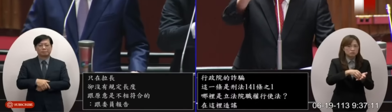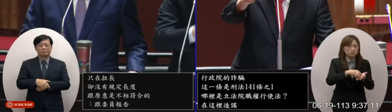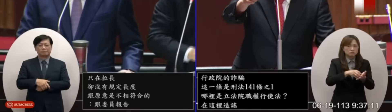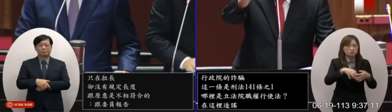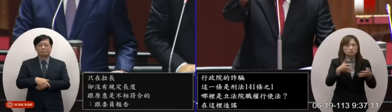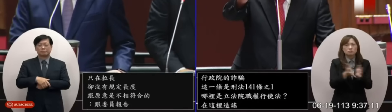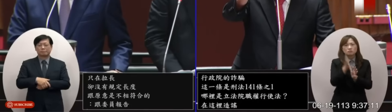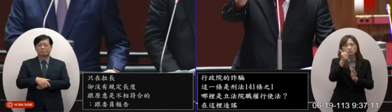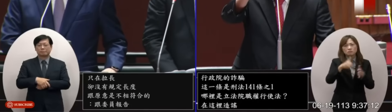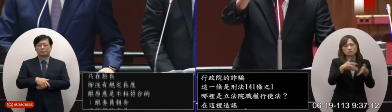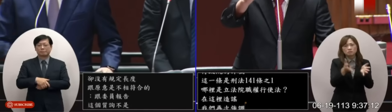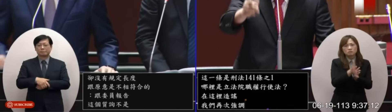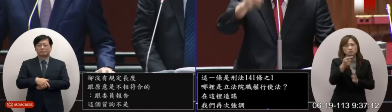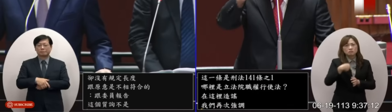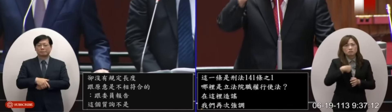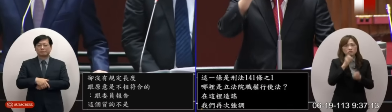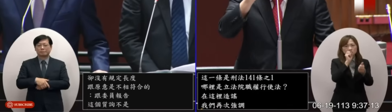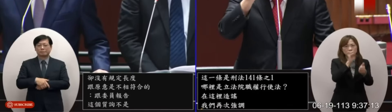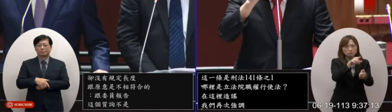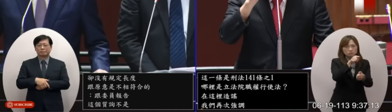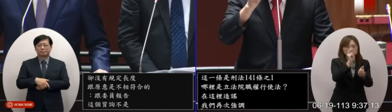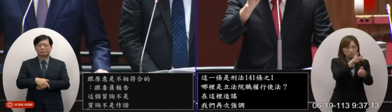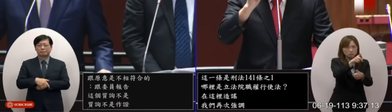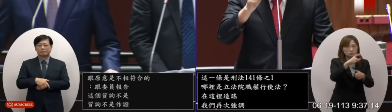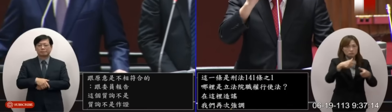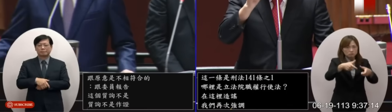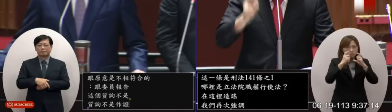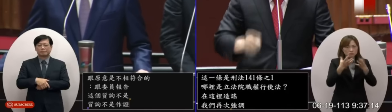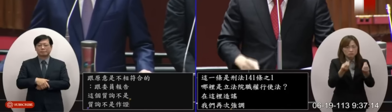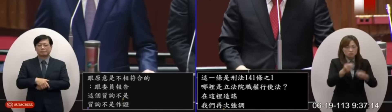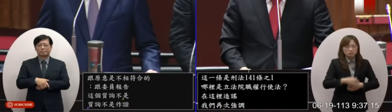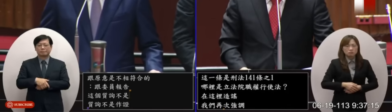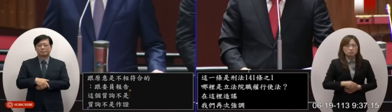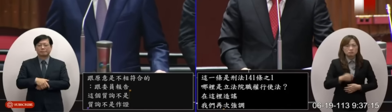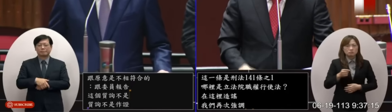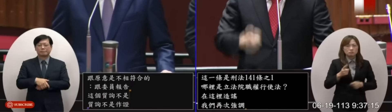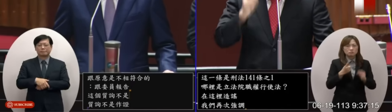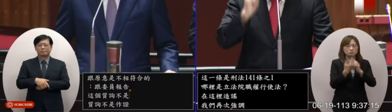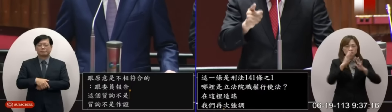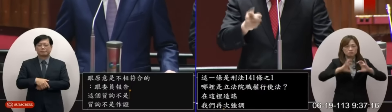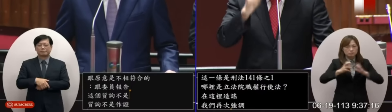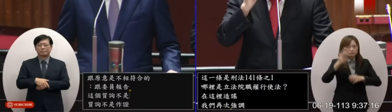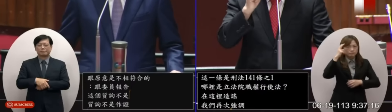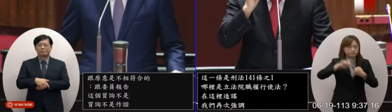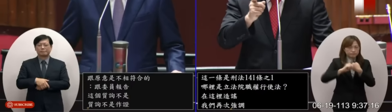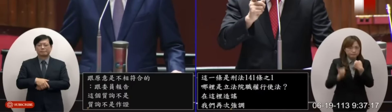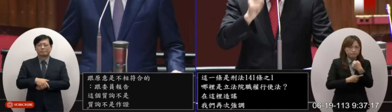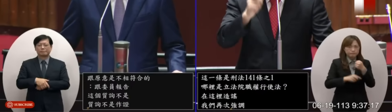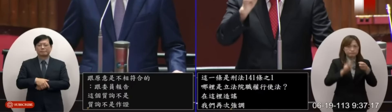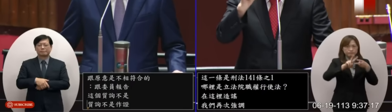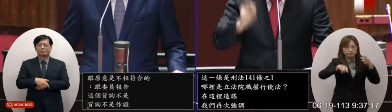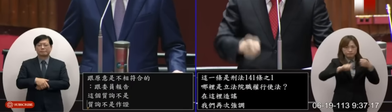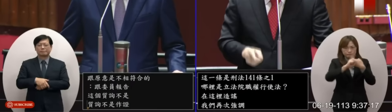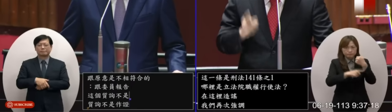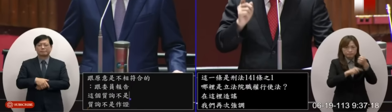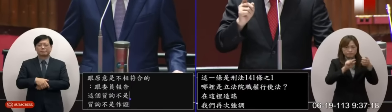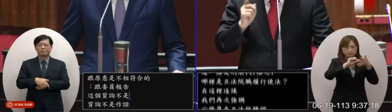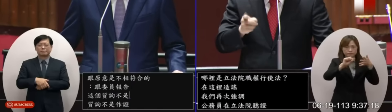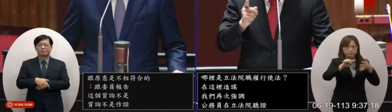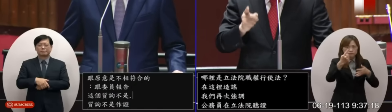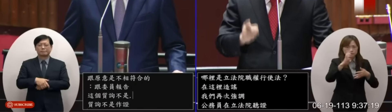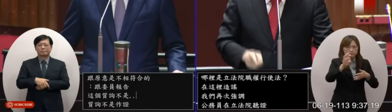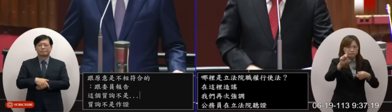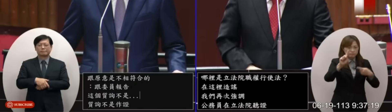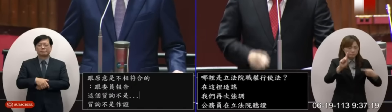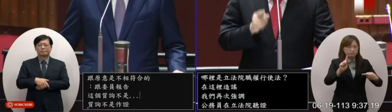部长。部长，本席没有请你回答。中华民国宪法、刑法，中华民国刑法147条之